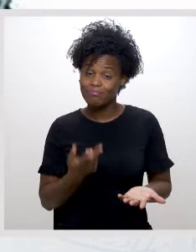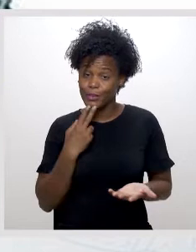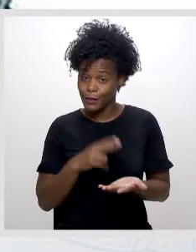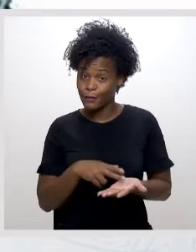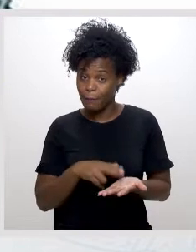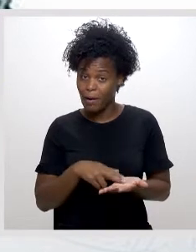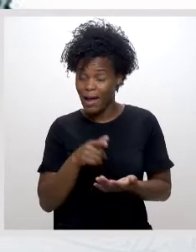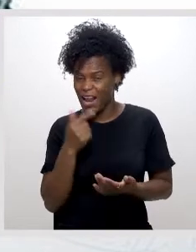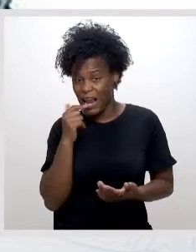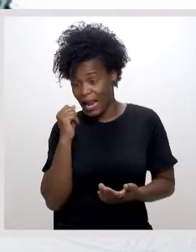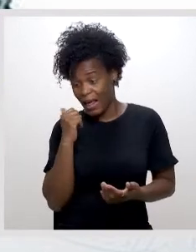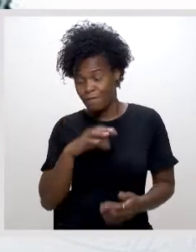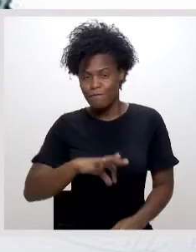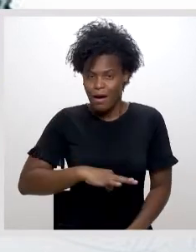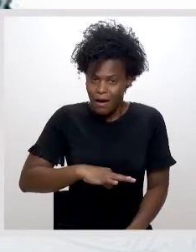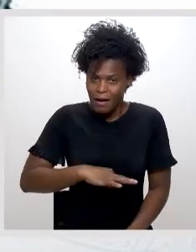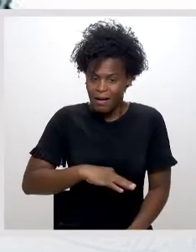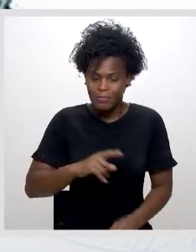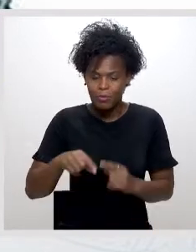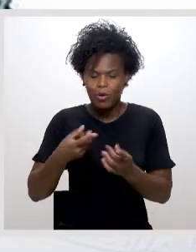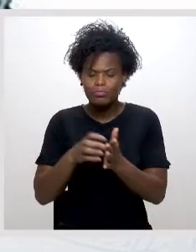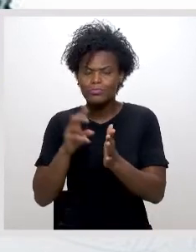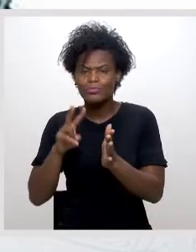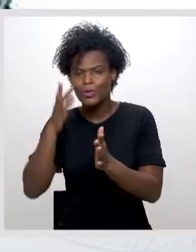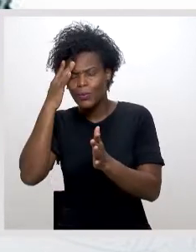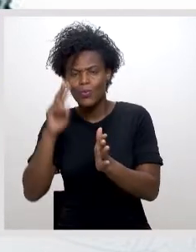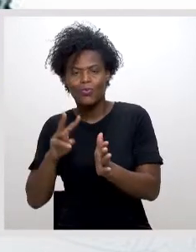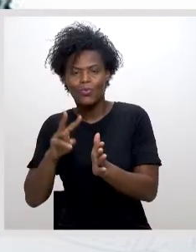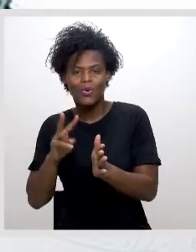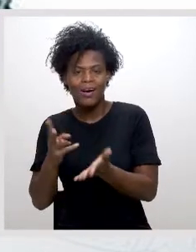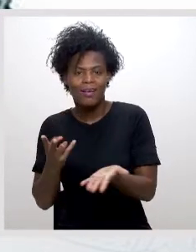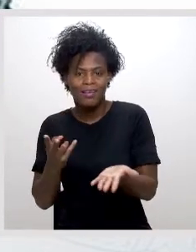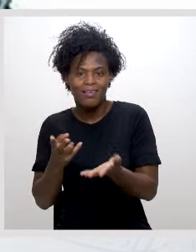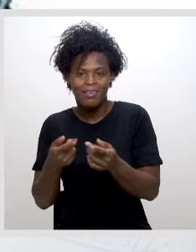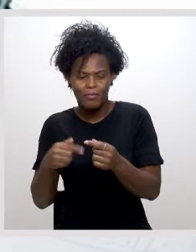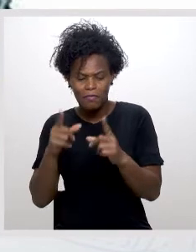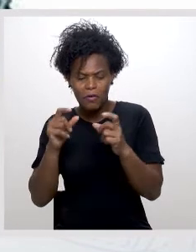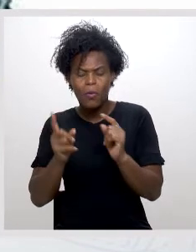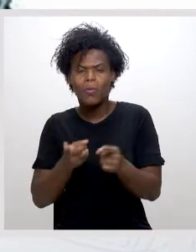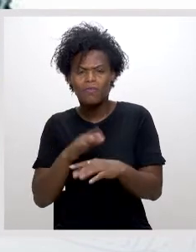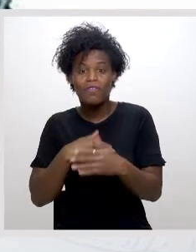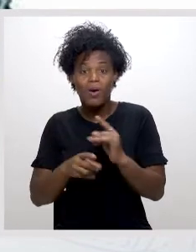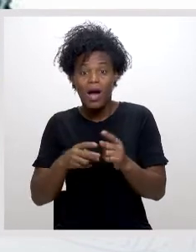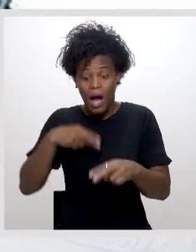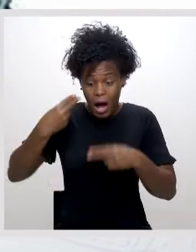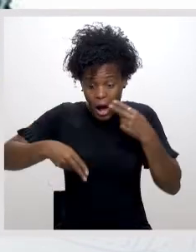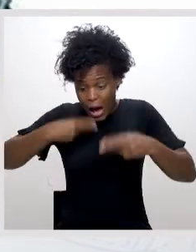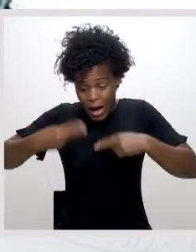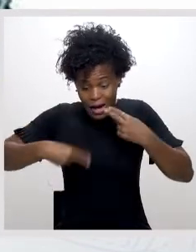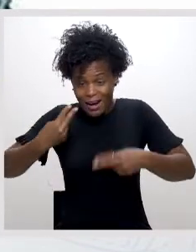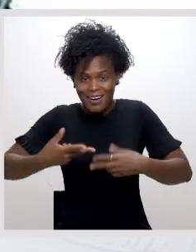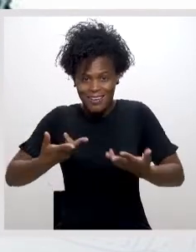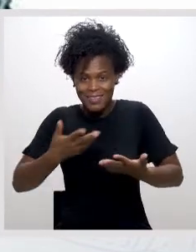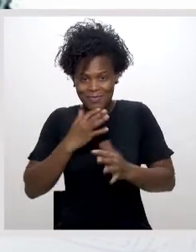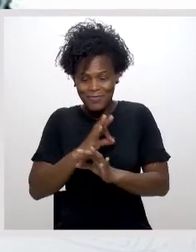Certainement, il a faim. Et dans l'autre image, qu'est-ce qu'il fait? Il mange.